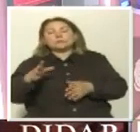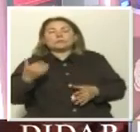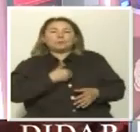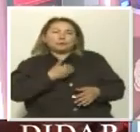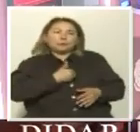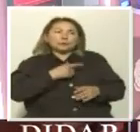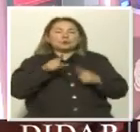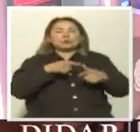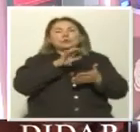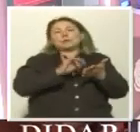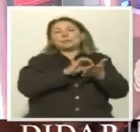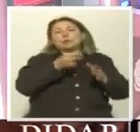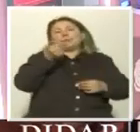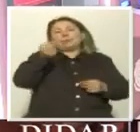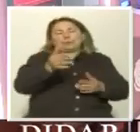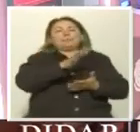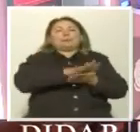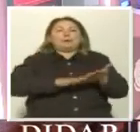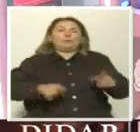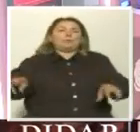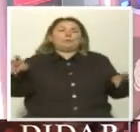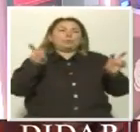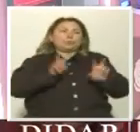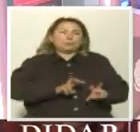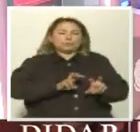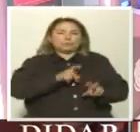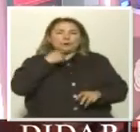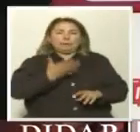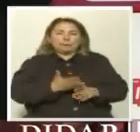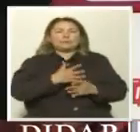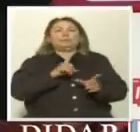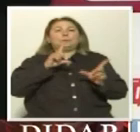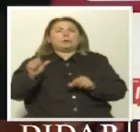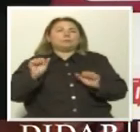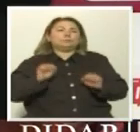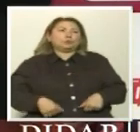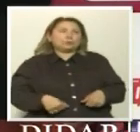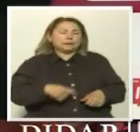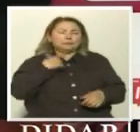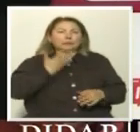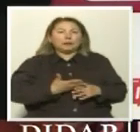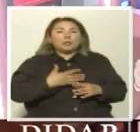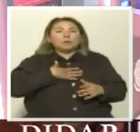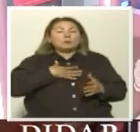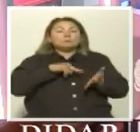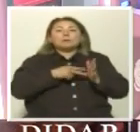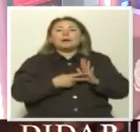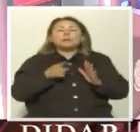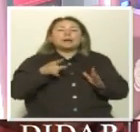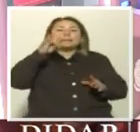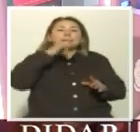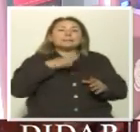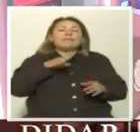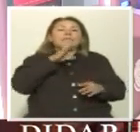осы терминалды төлеп, ары қарай отырғызу алаңына жүре бере аласыздар. Біздің жоспарымыз бойынша біз